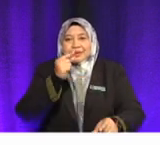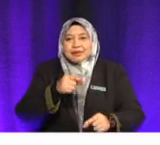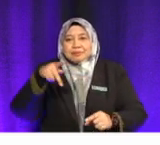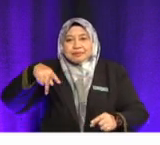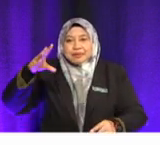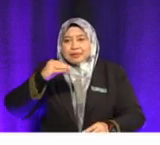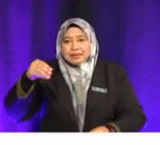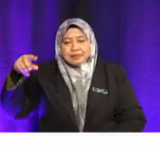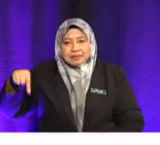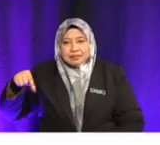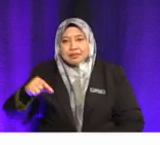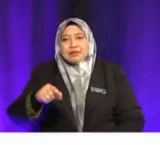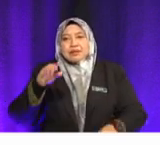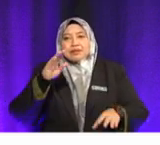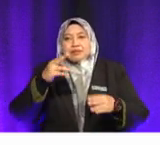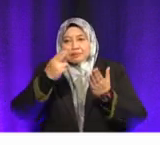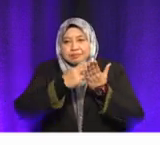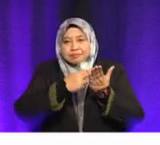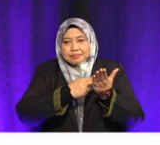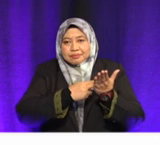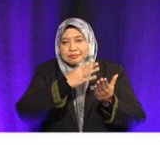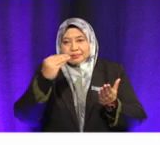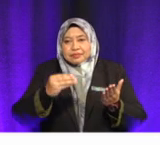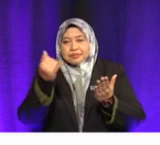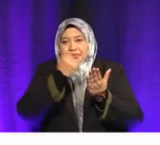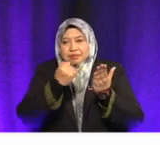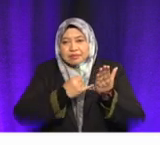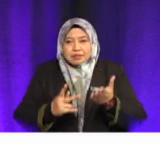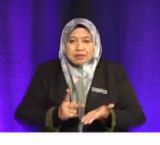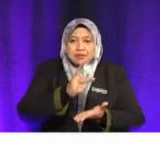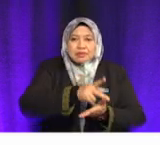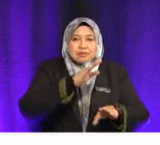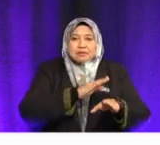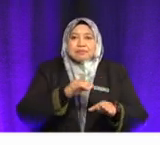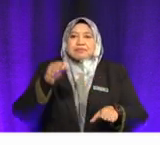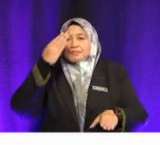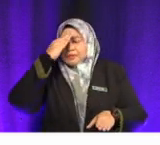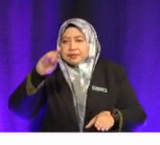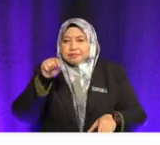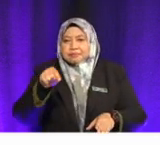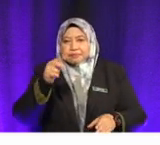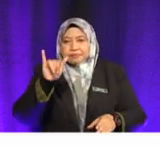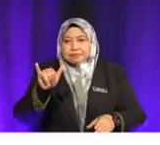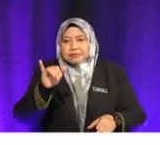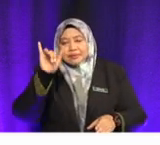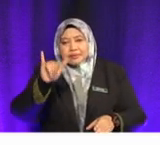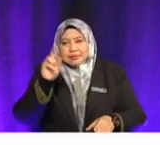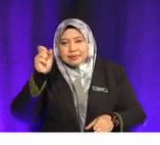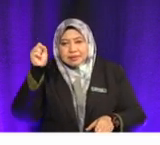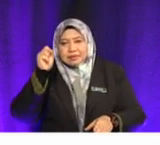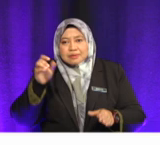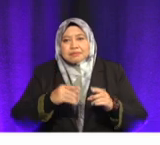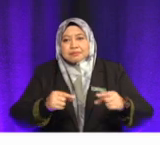pada raja Uraikan dan lukis lokes bagi titik white yang bergerak 3 cm dari